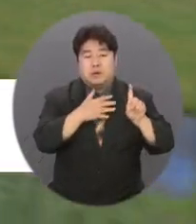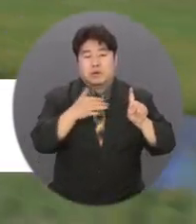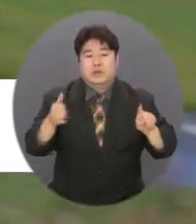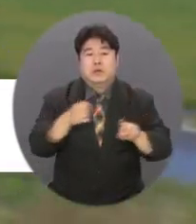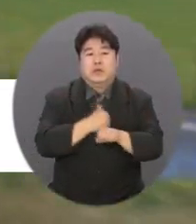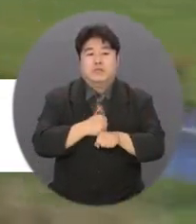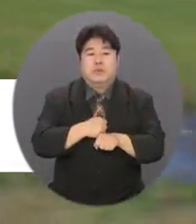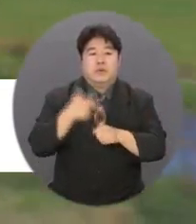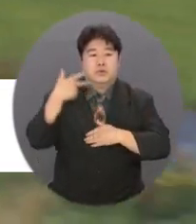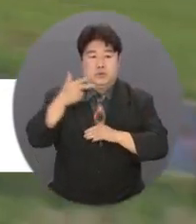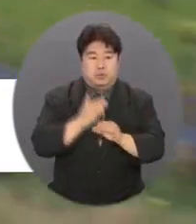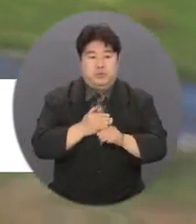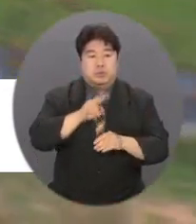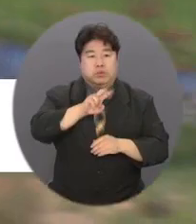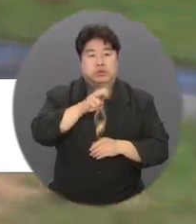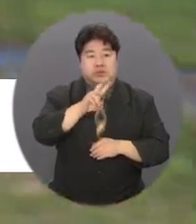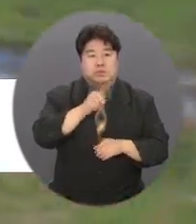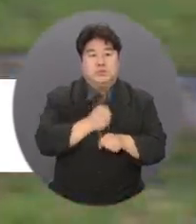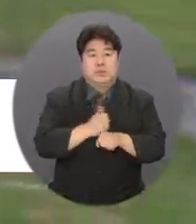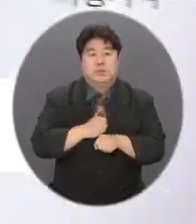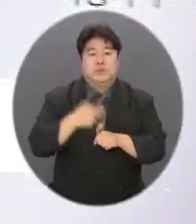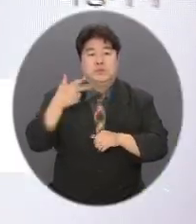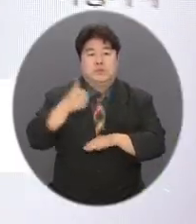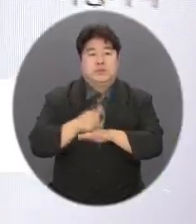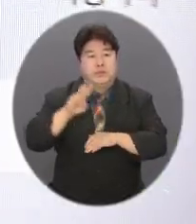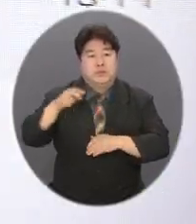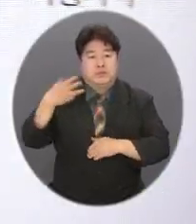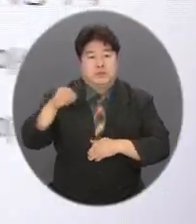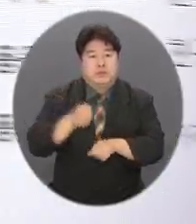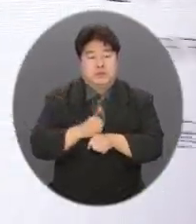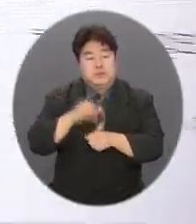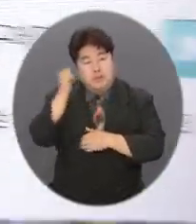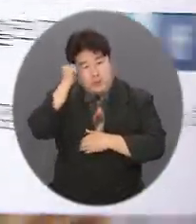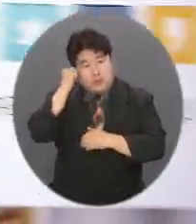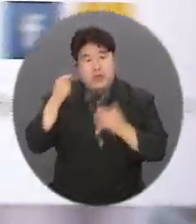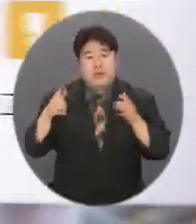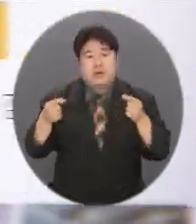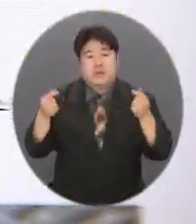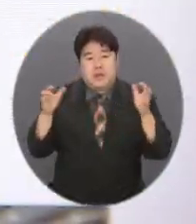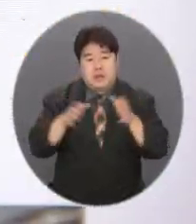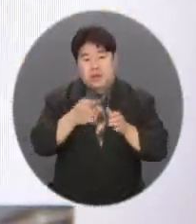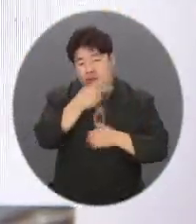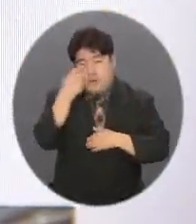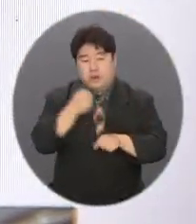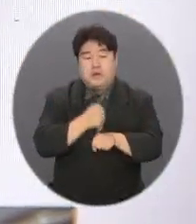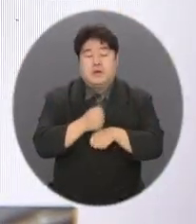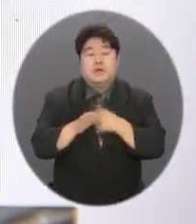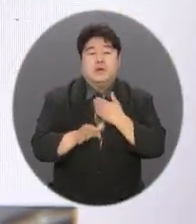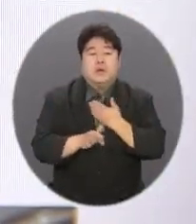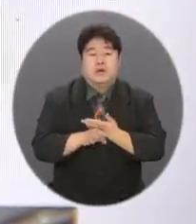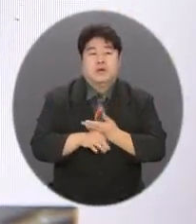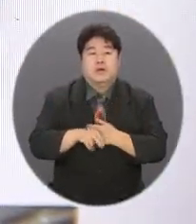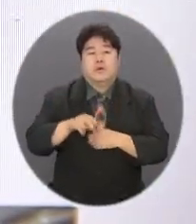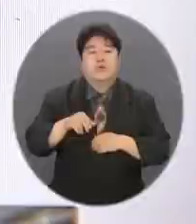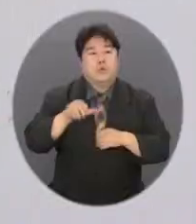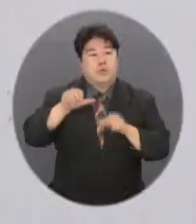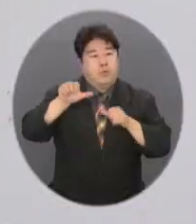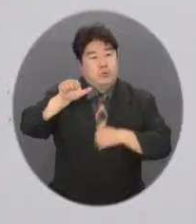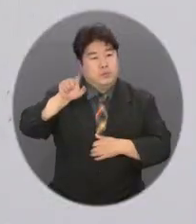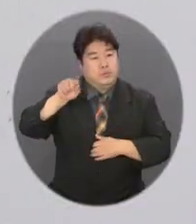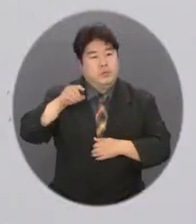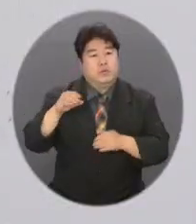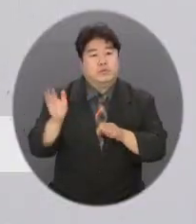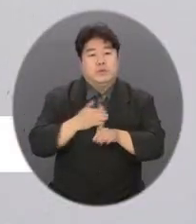220,000원 에서 주말 280,000원 이 최대 지만 속박 패키지 상품은 주중 51만원 부터 판매되고 있습니다